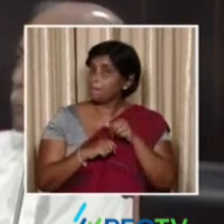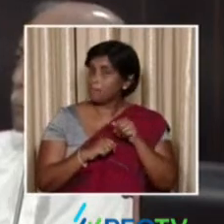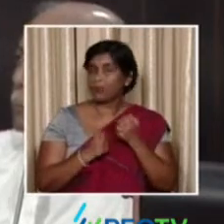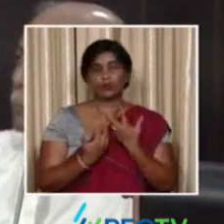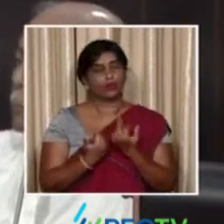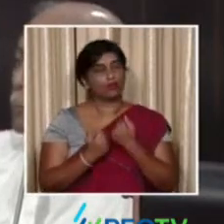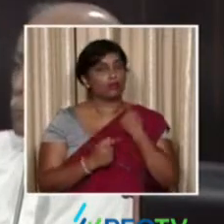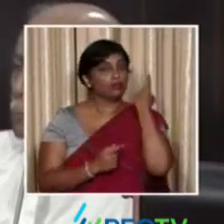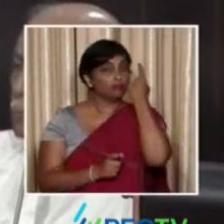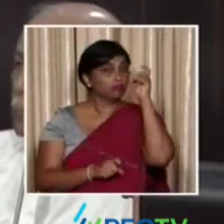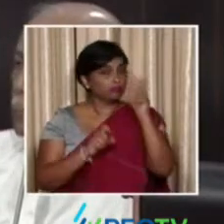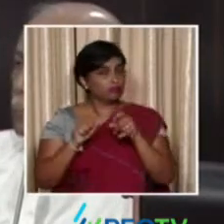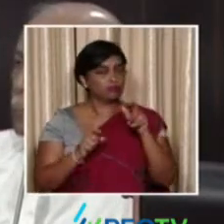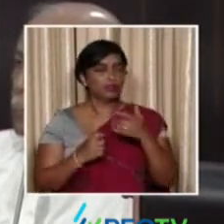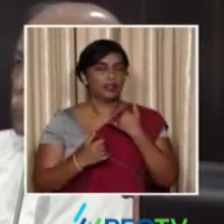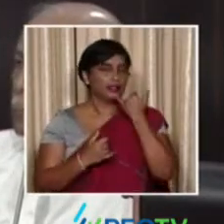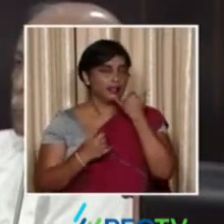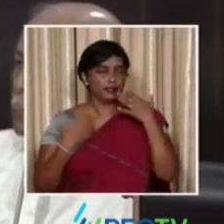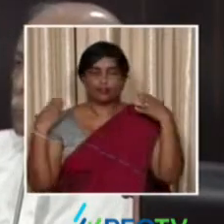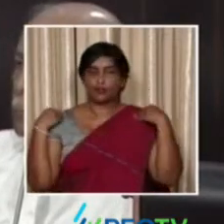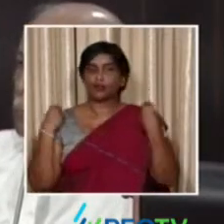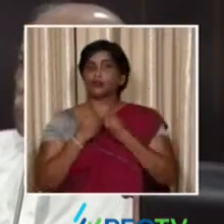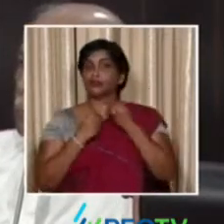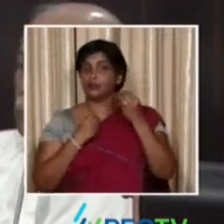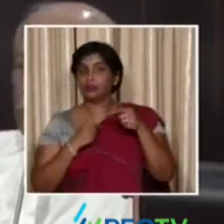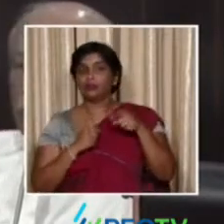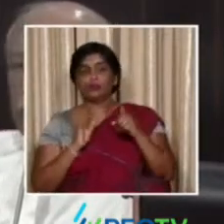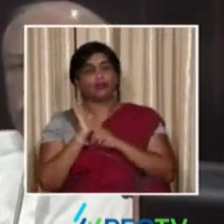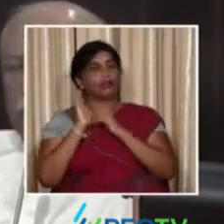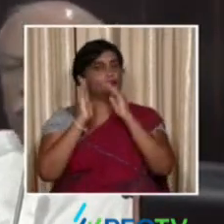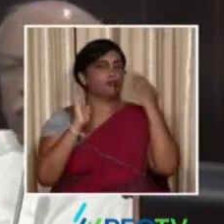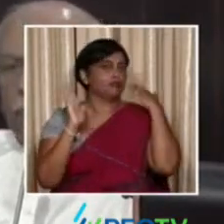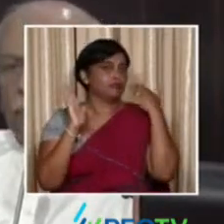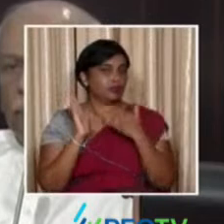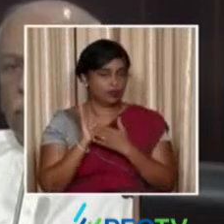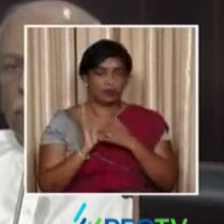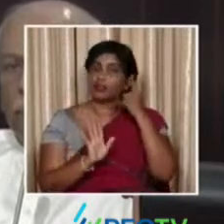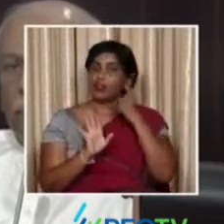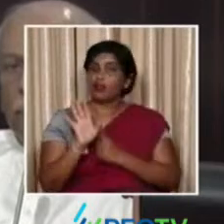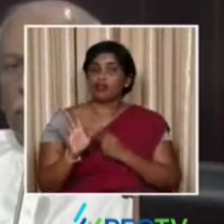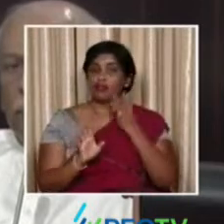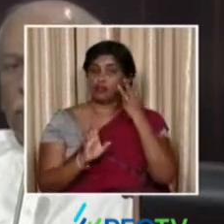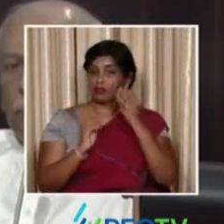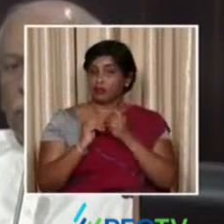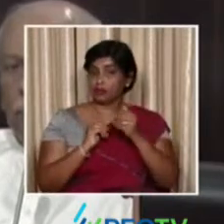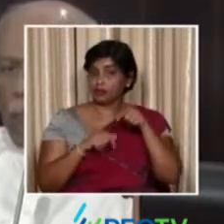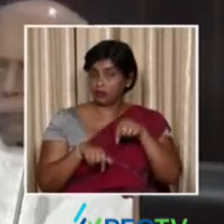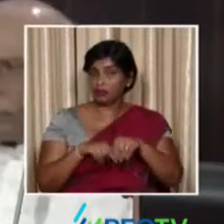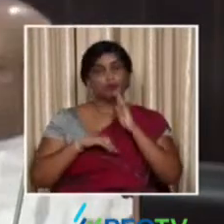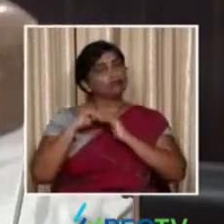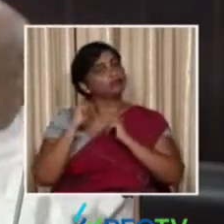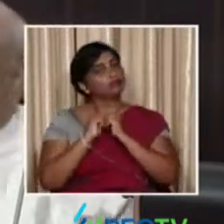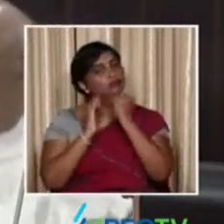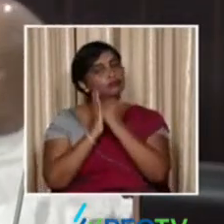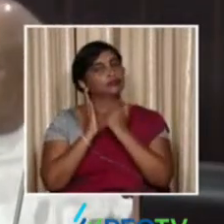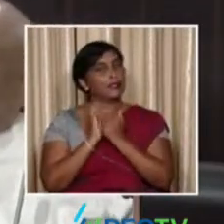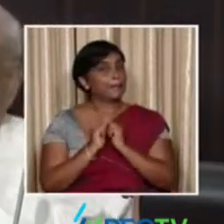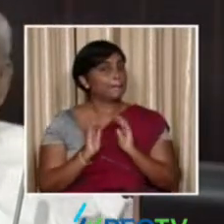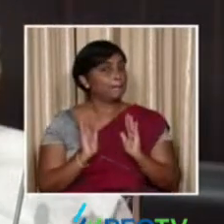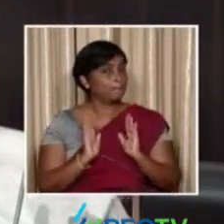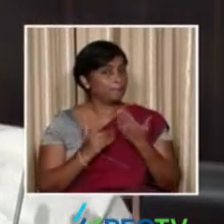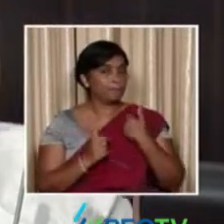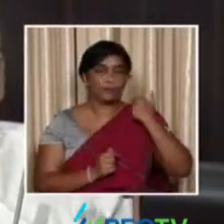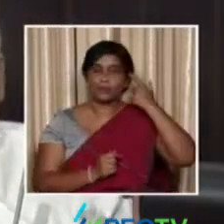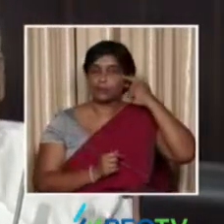අවශ්‍ය විද්වතුන්ට පහසුකම් සැලසීම මේ පුස්තකාලයේ අරමුණයි. වසර තුනක කාලයන් මෙම වැඩසටහන ක්‍රියාත්මක